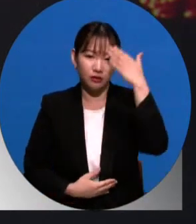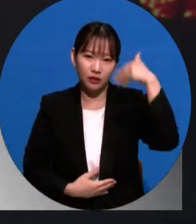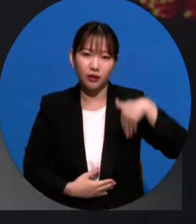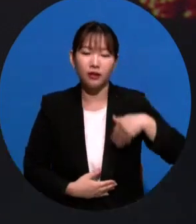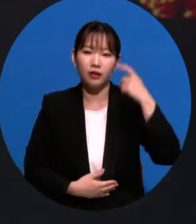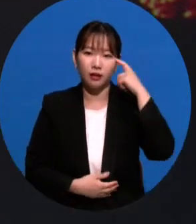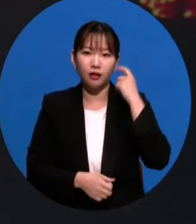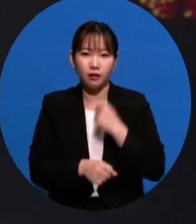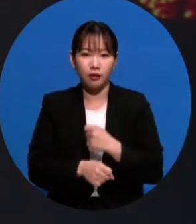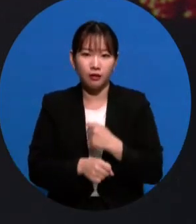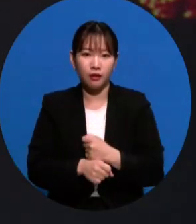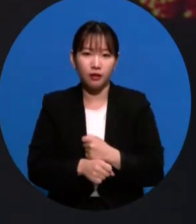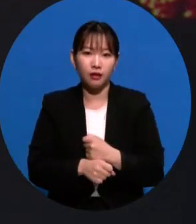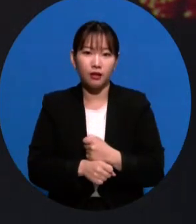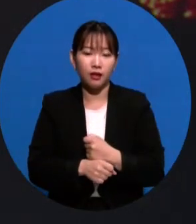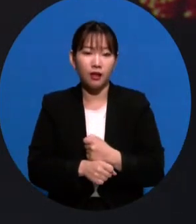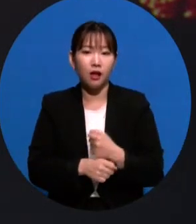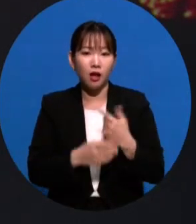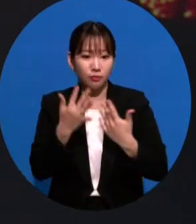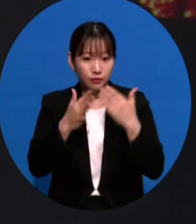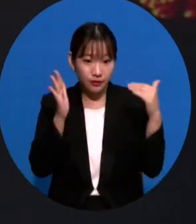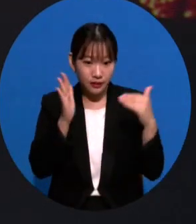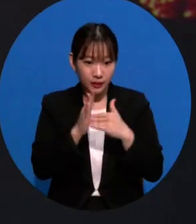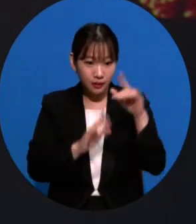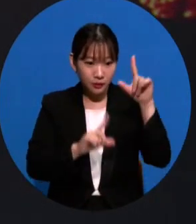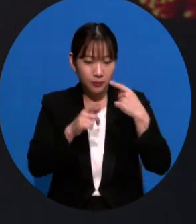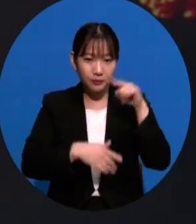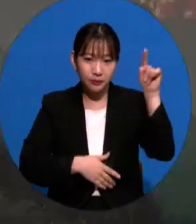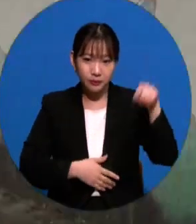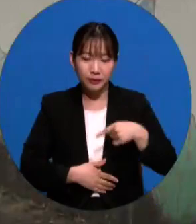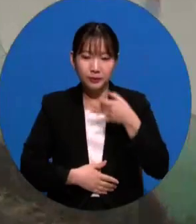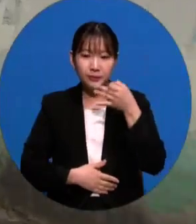기자가 화마가 휩쓸고 간 현장을 다녀왔습니다.